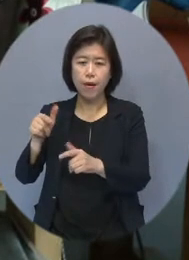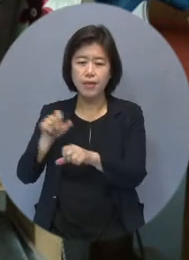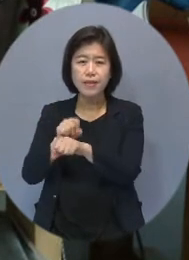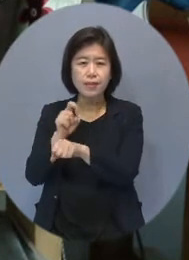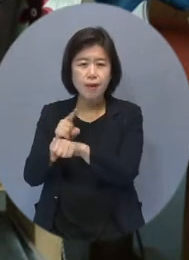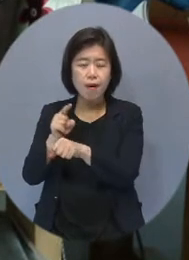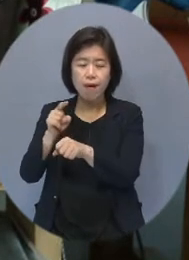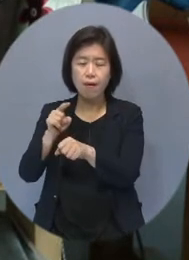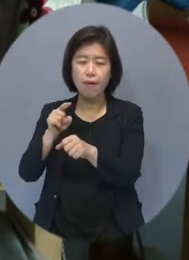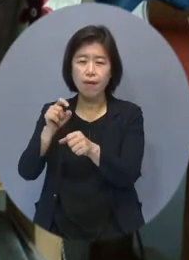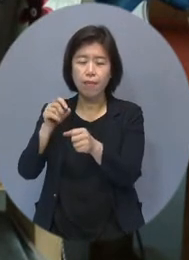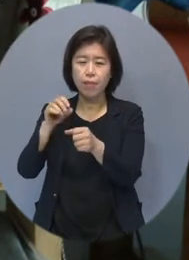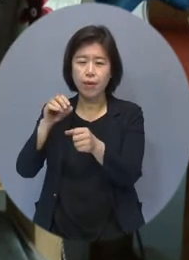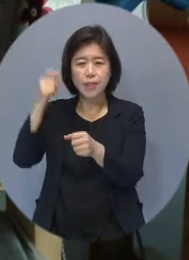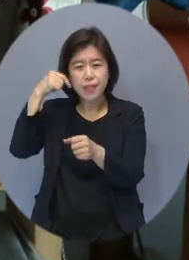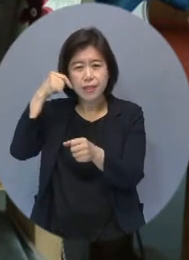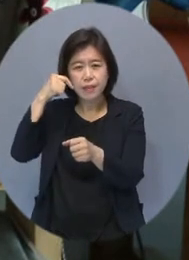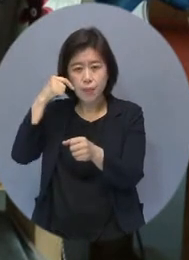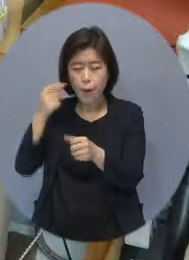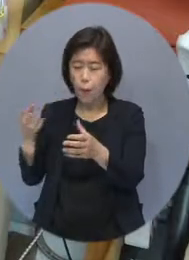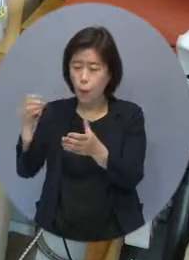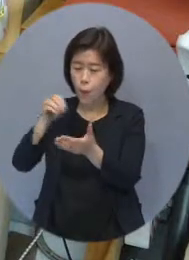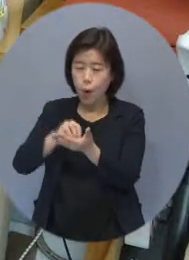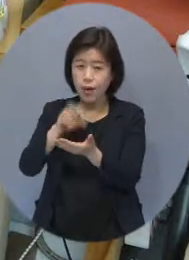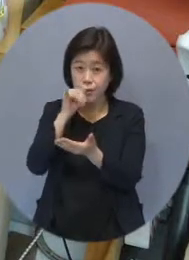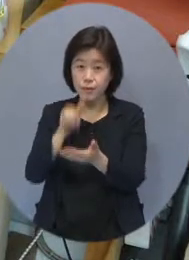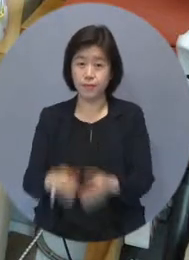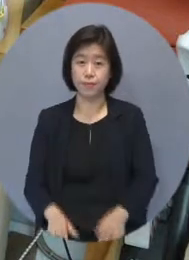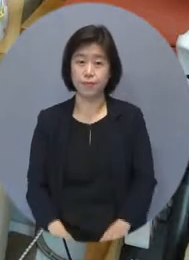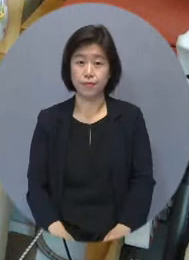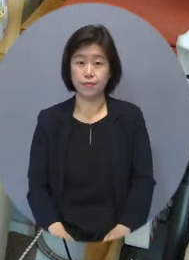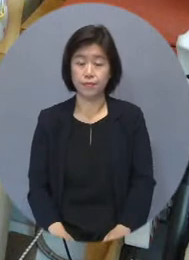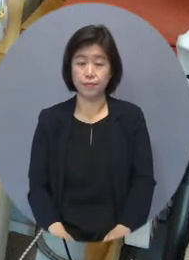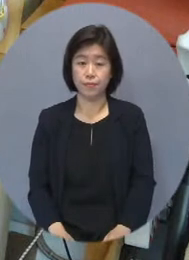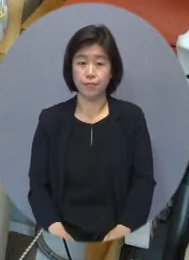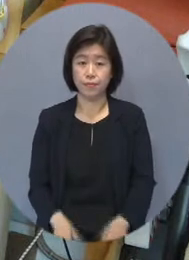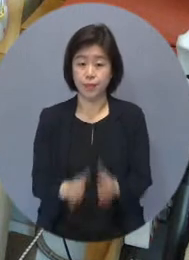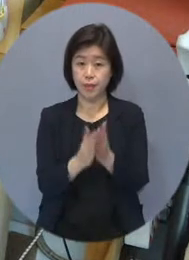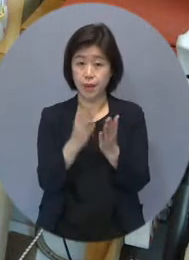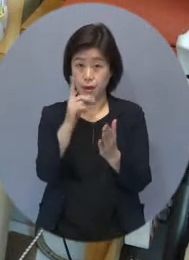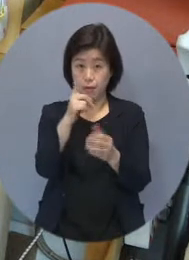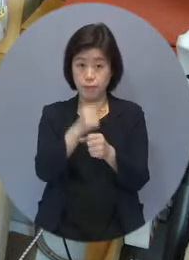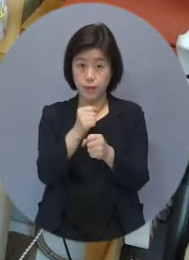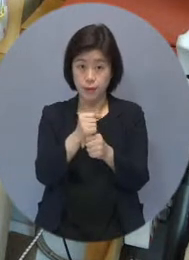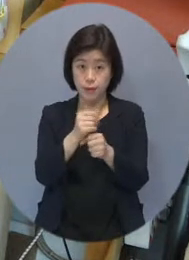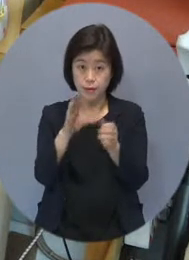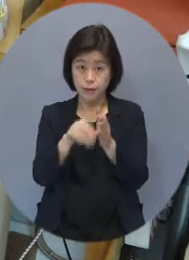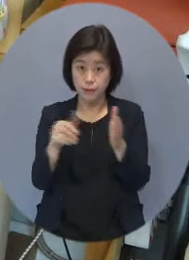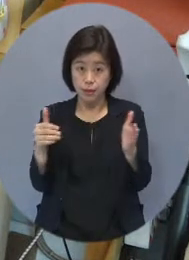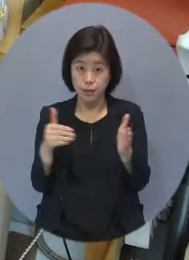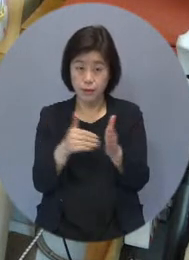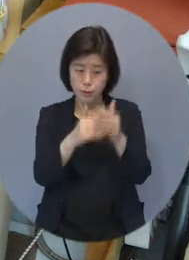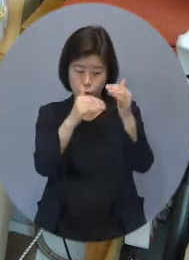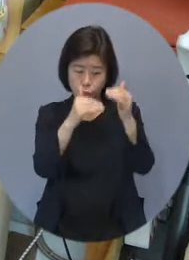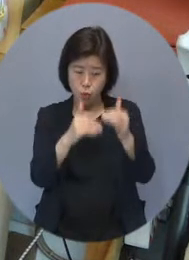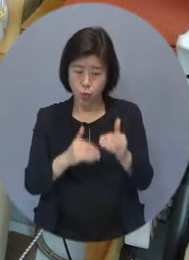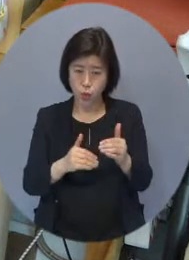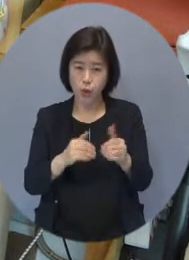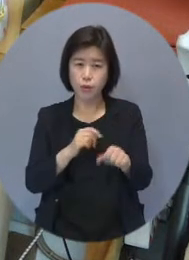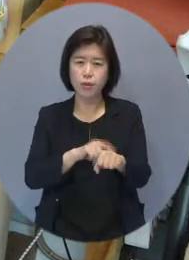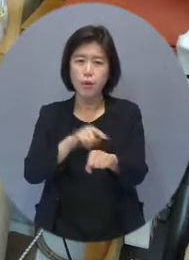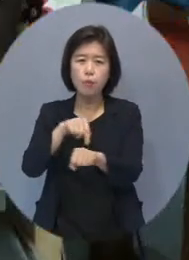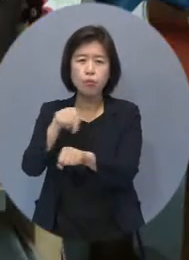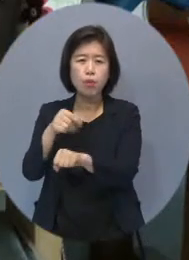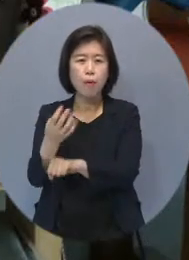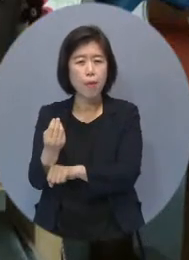직접적으로 느낄 수 있는 그런 책입니다. 책 한 권이 만들어지기까지 과정이나 혹시 소요 시간은 어떻게